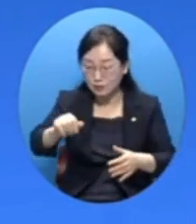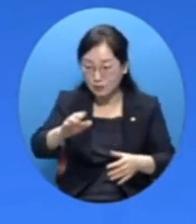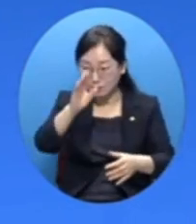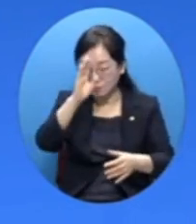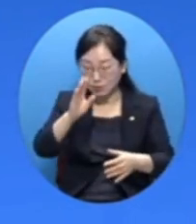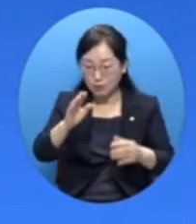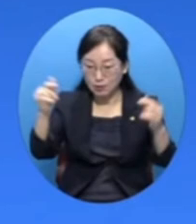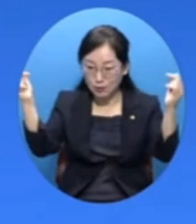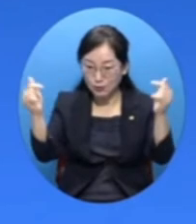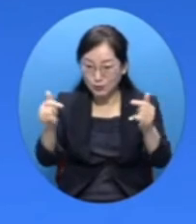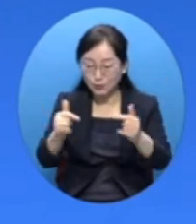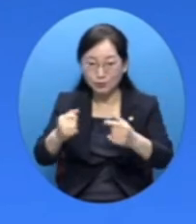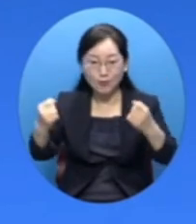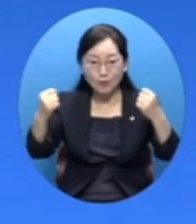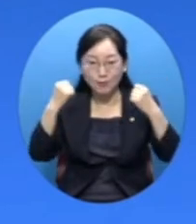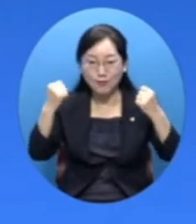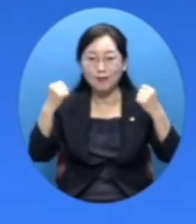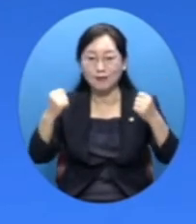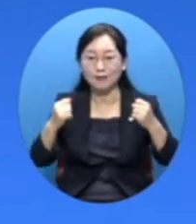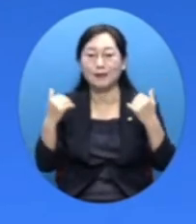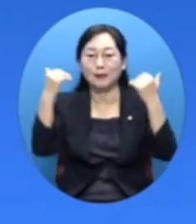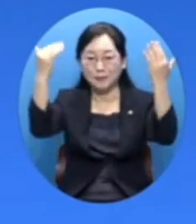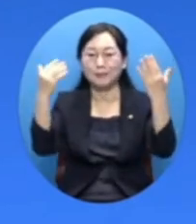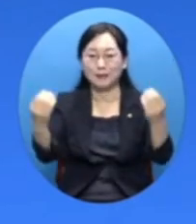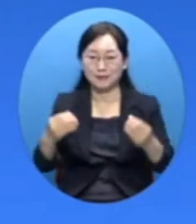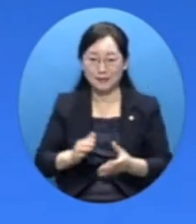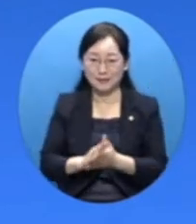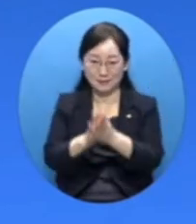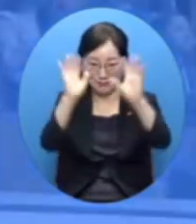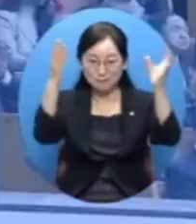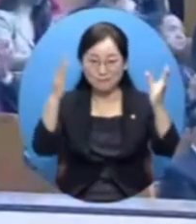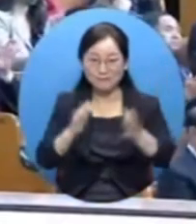갖고 건강하게 자하게 되었습니다